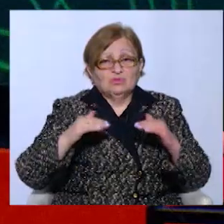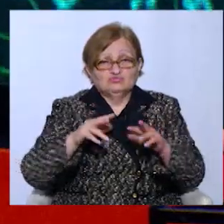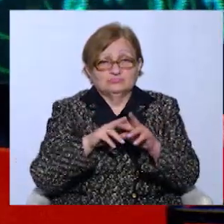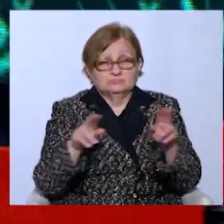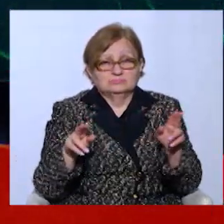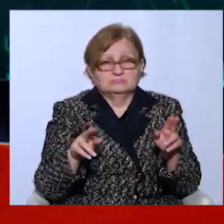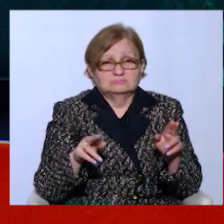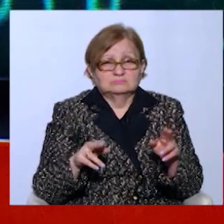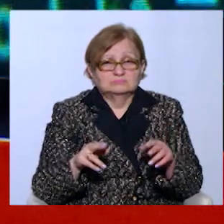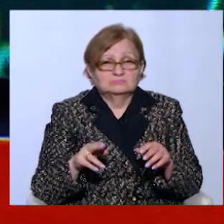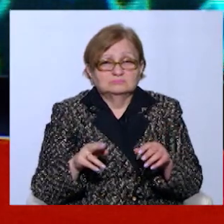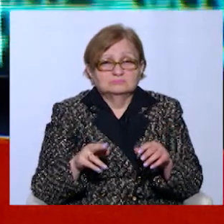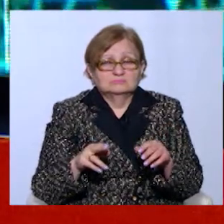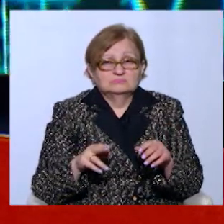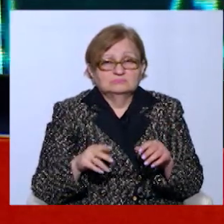მეტია და გამოდის